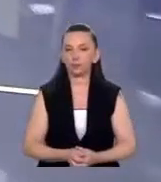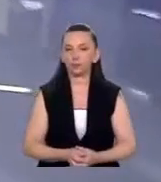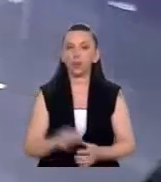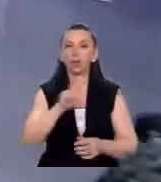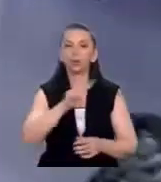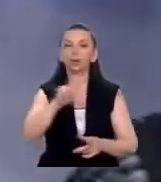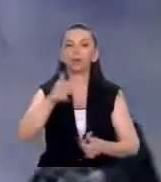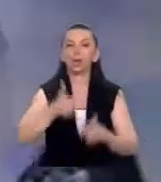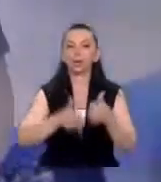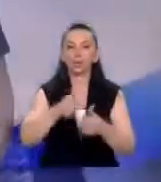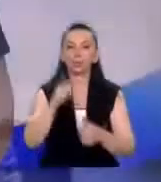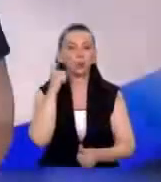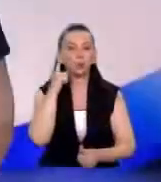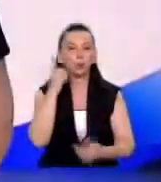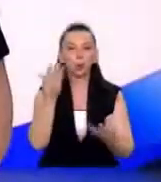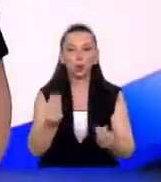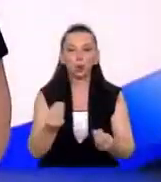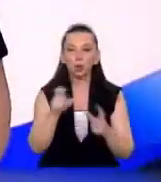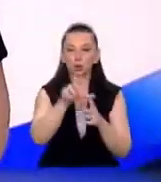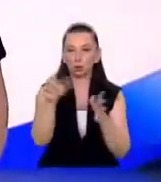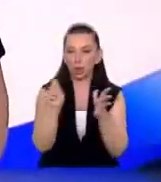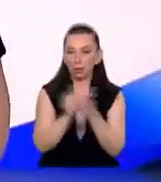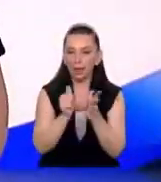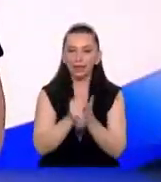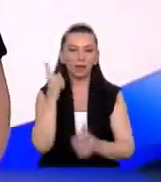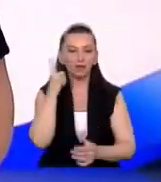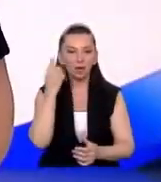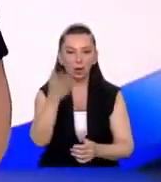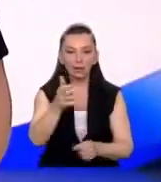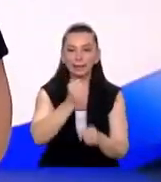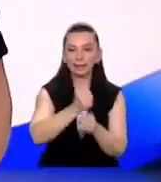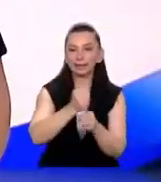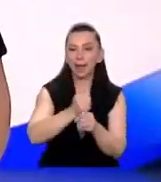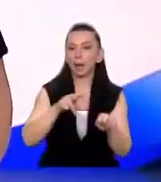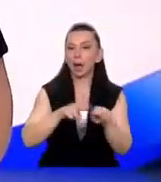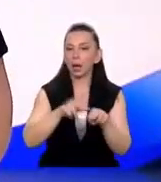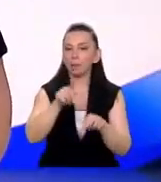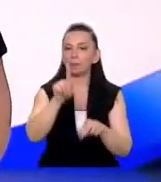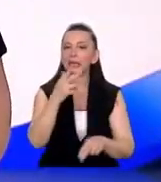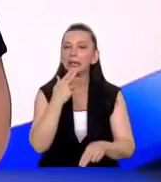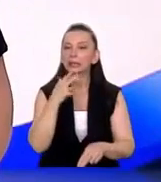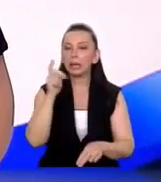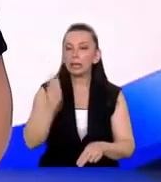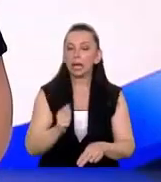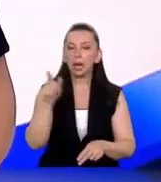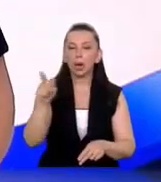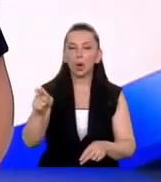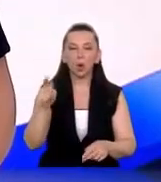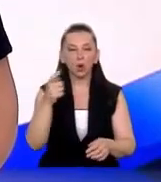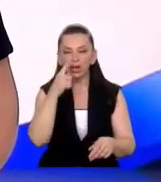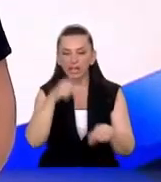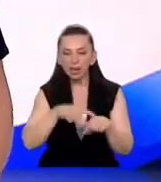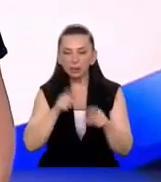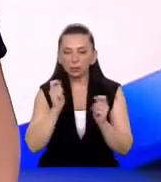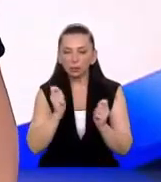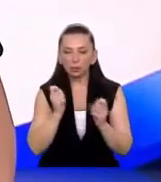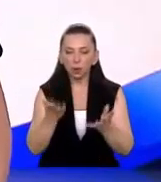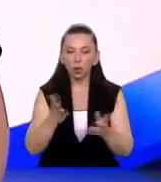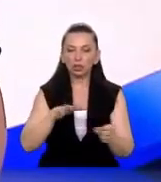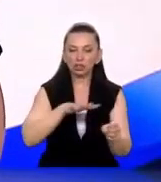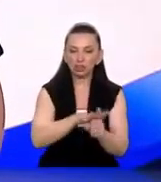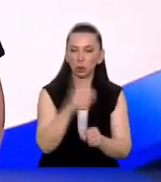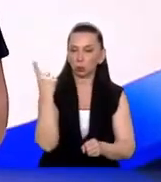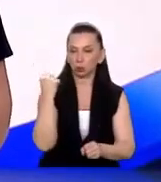Moda yarışmasında ünlenen sosyal medya fenomeni Gizem Karamelek'in bir kadına yaptığı o akıl almaz işkenceyi dün